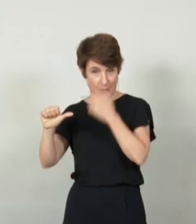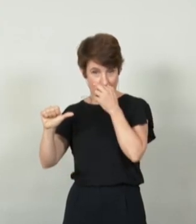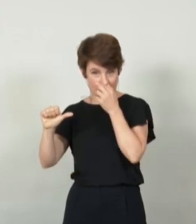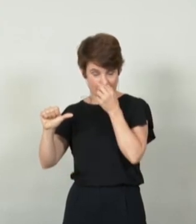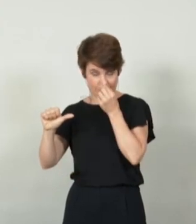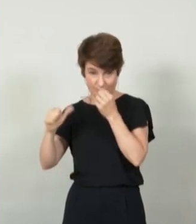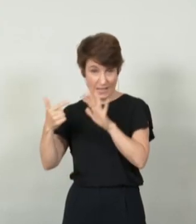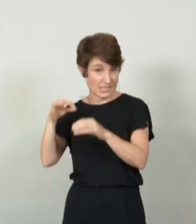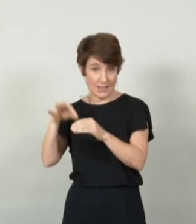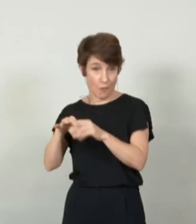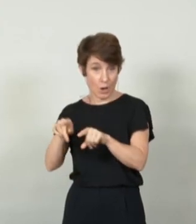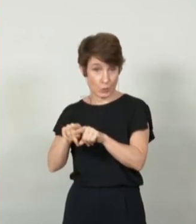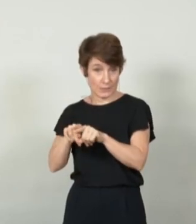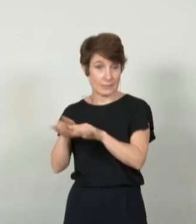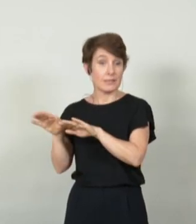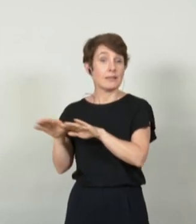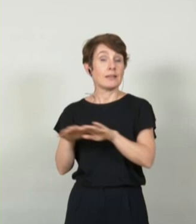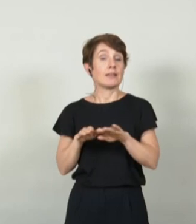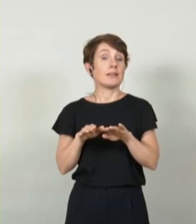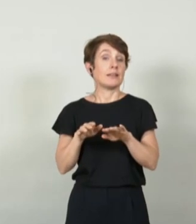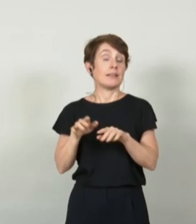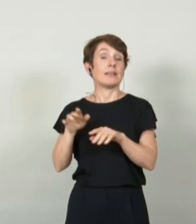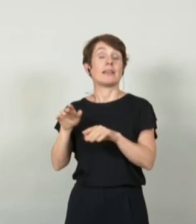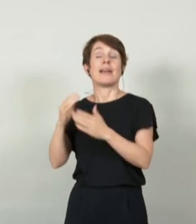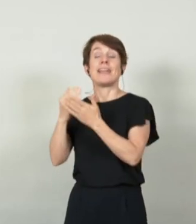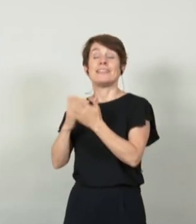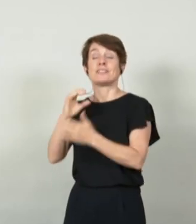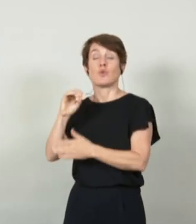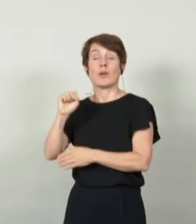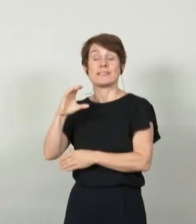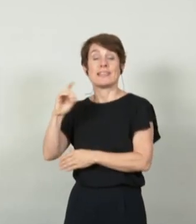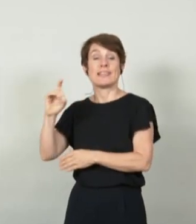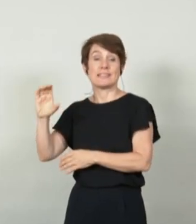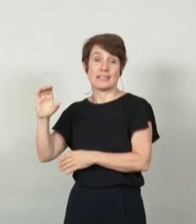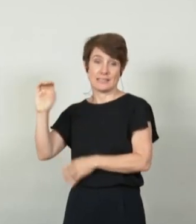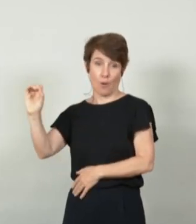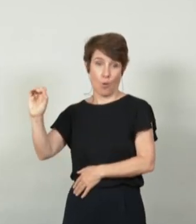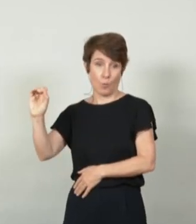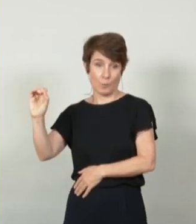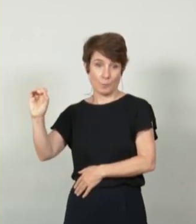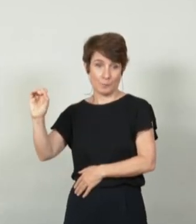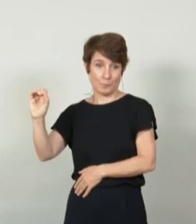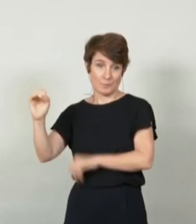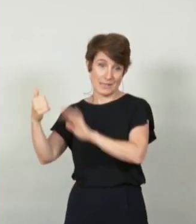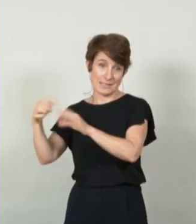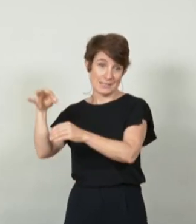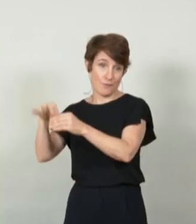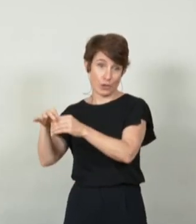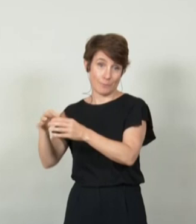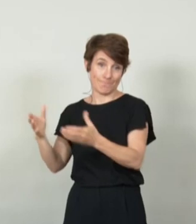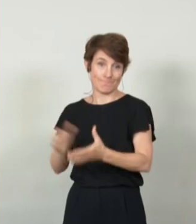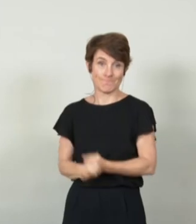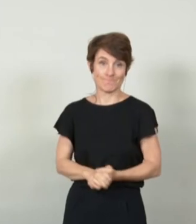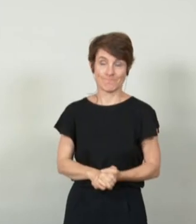cette voix également et donc 0 siège pour la liste oscdc avec 6 voies